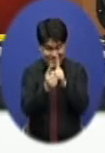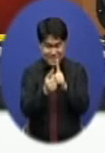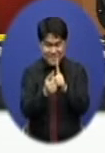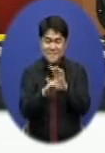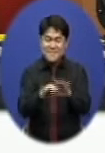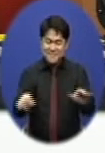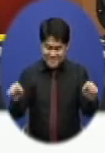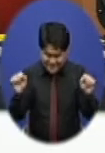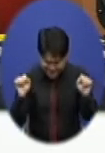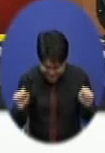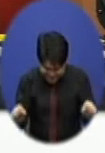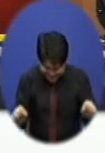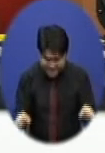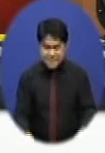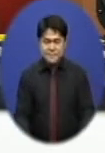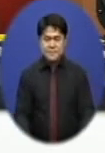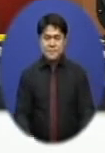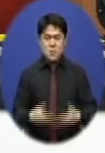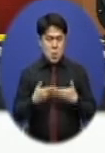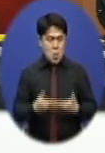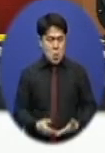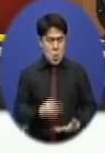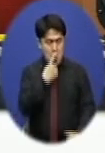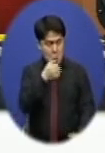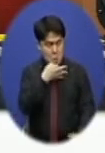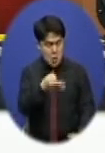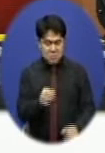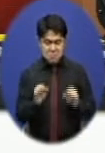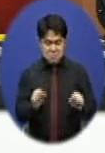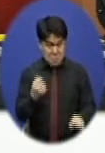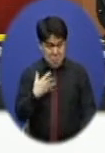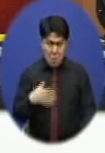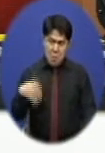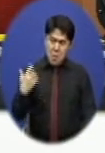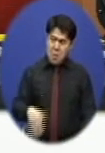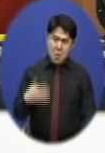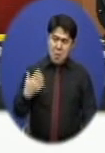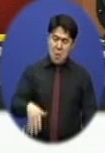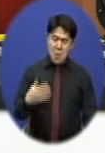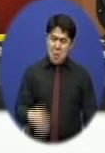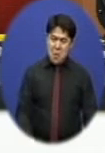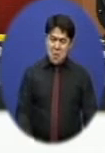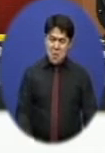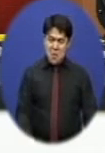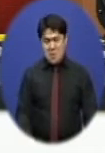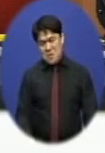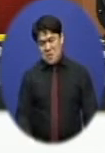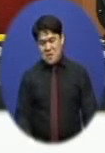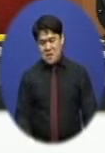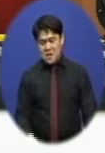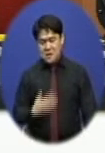예. 안녕하세요. 안녕하십니까. 오, 오늘 왜 이렇게 목소리들이 이렇게 그냥. 아니, 우리.